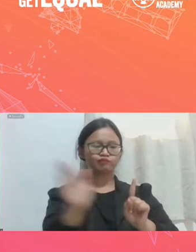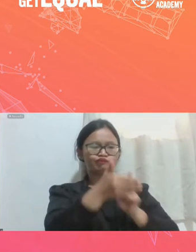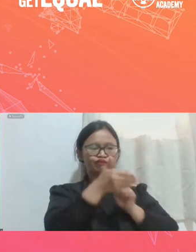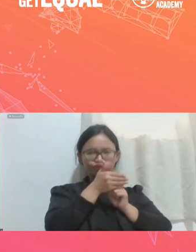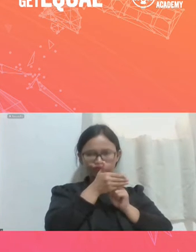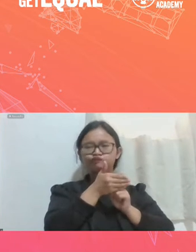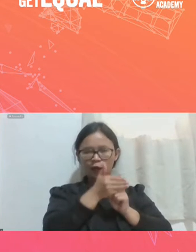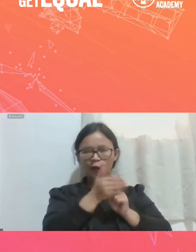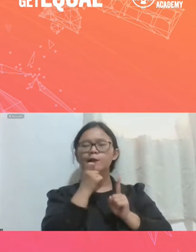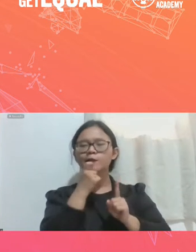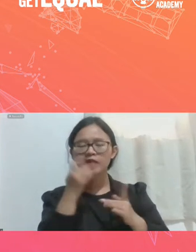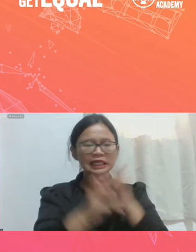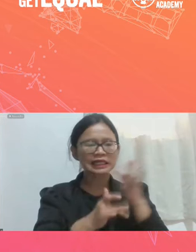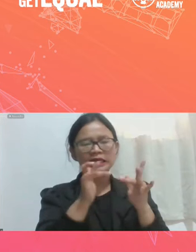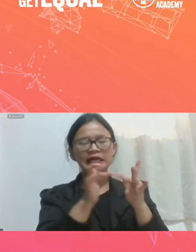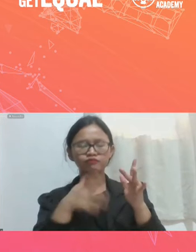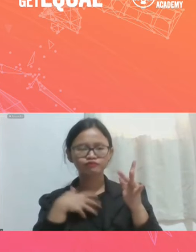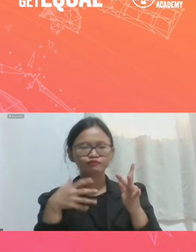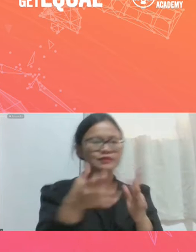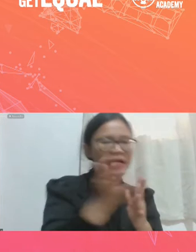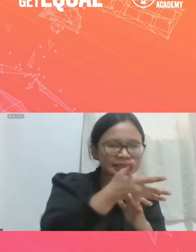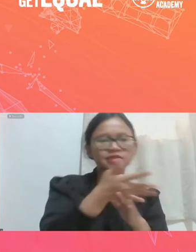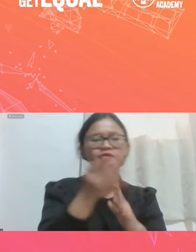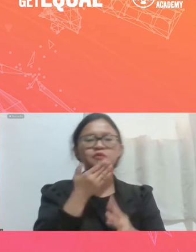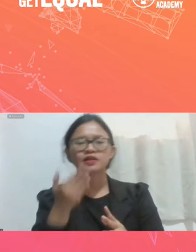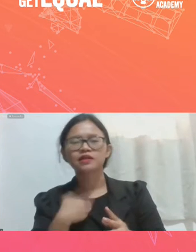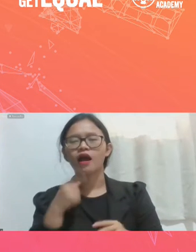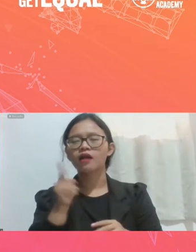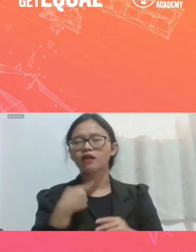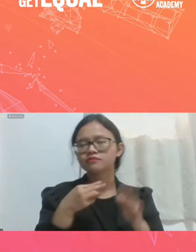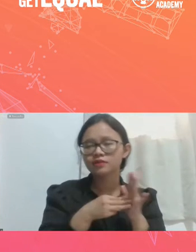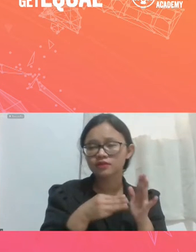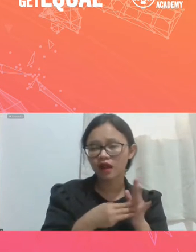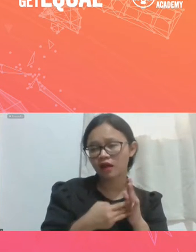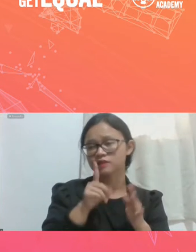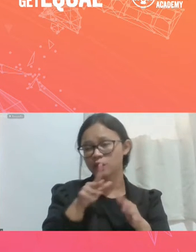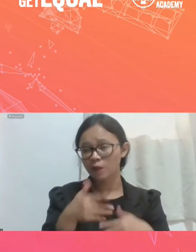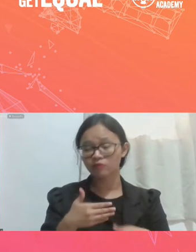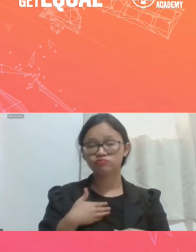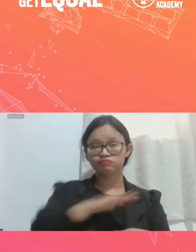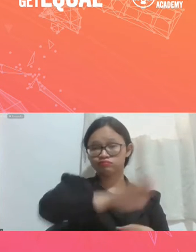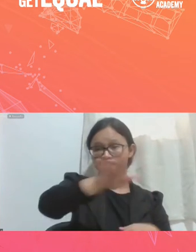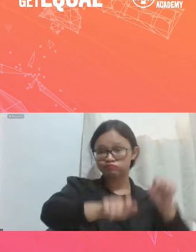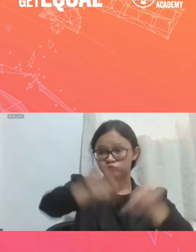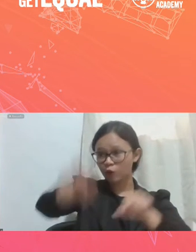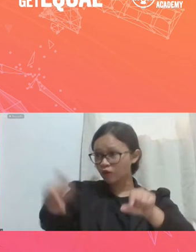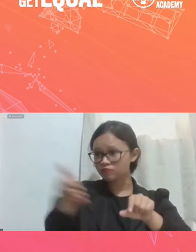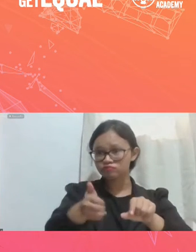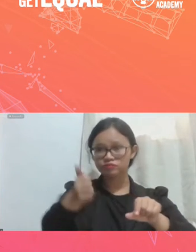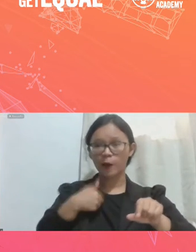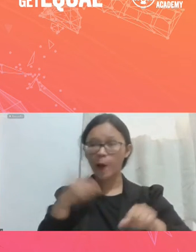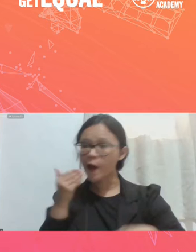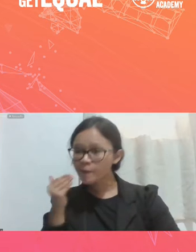mengakses dunia daring. Saat ini, akses internet memberikan kemudahan bagi setiap orang, termasuk anak perempuan